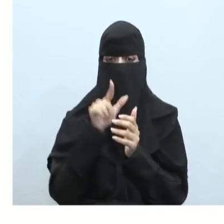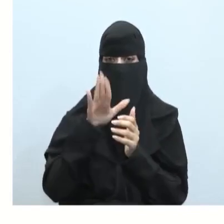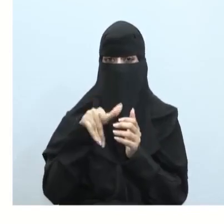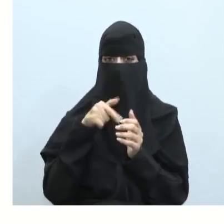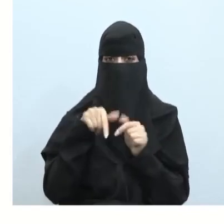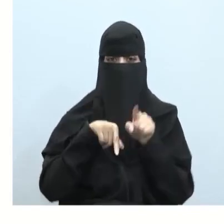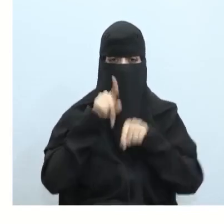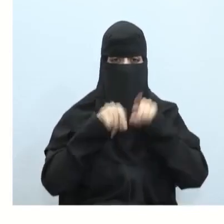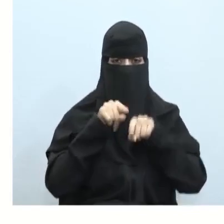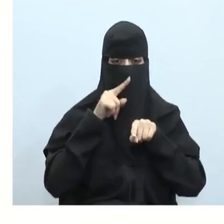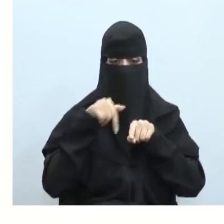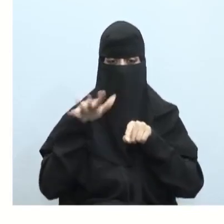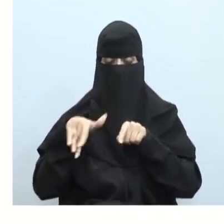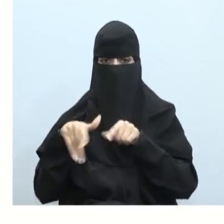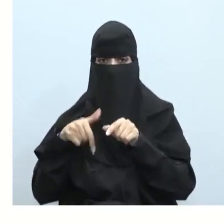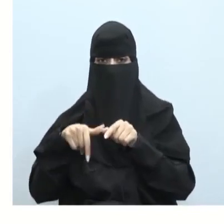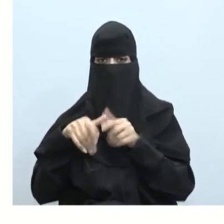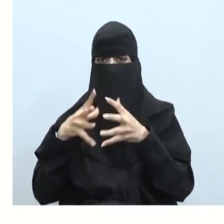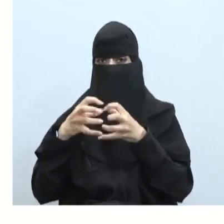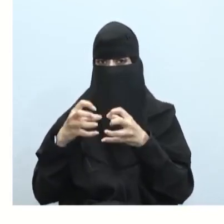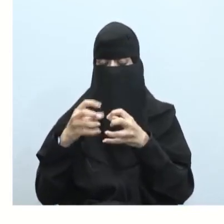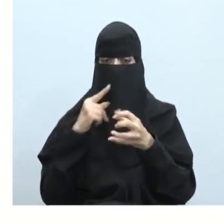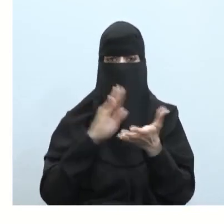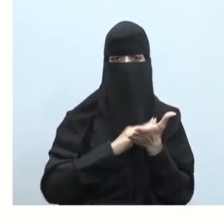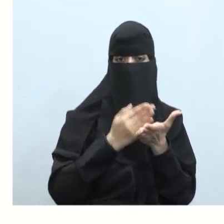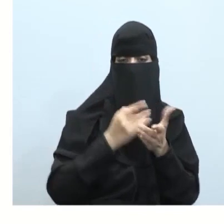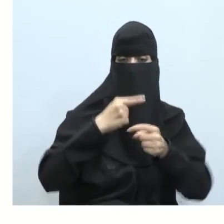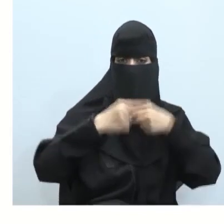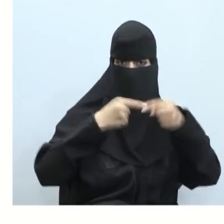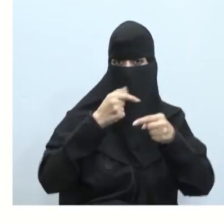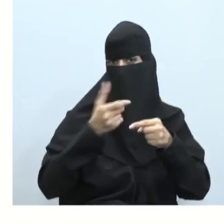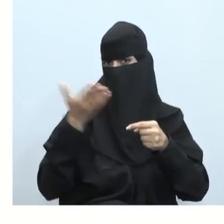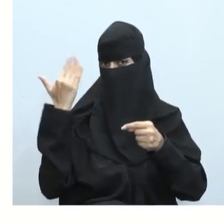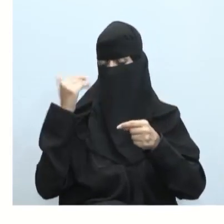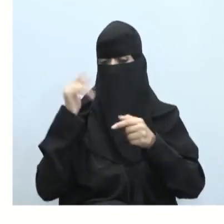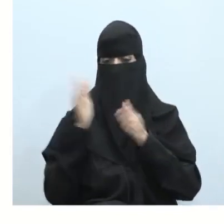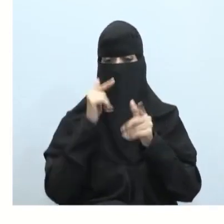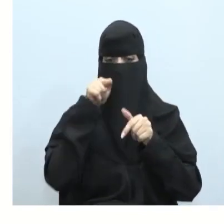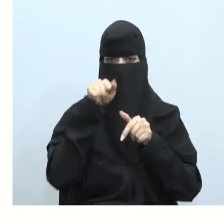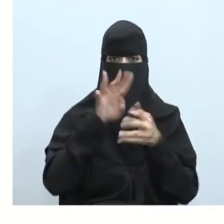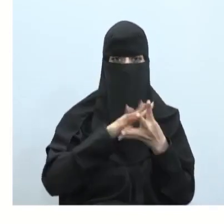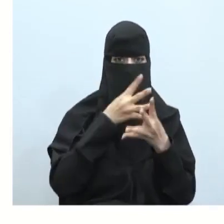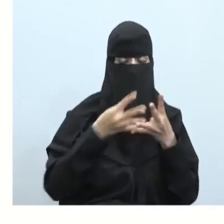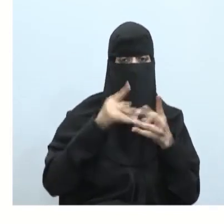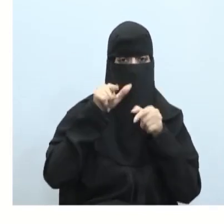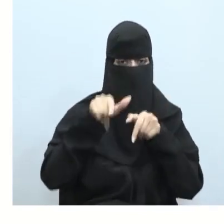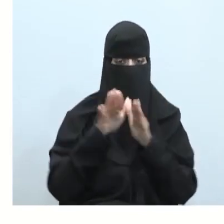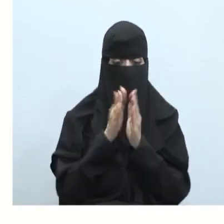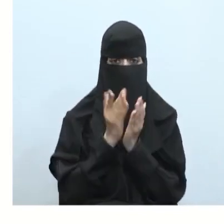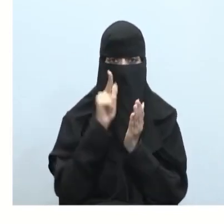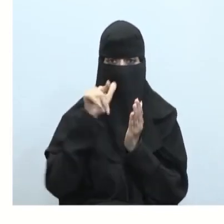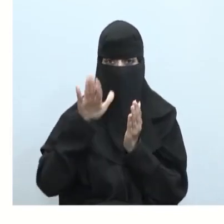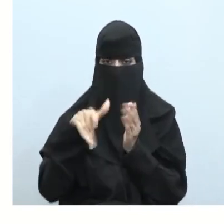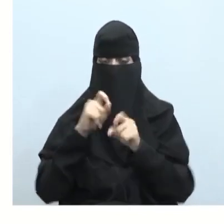في مقارنه بين المفسر والمترجم اكمالا للدرس السابق هذا الجدول في الكتاب لديك